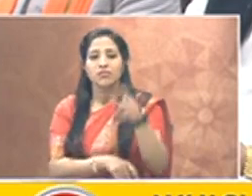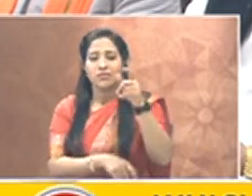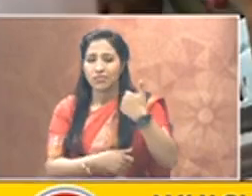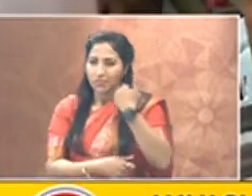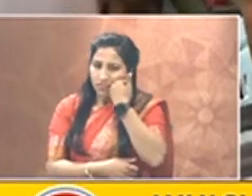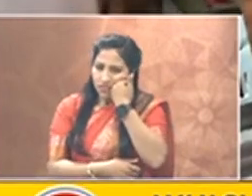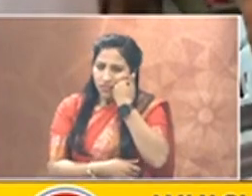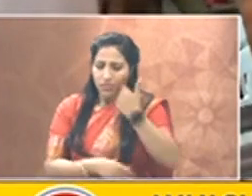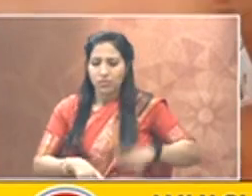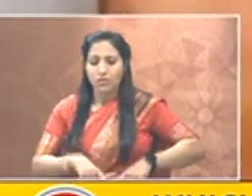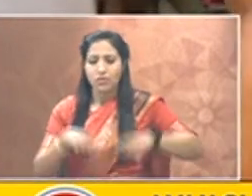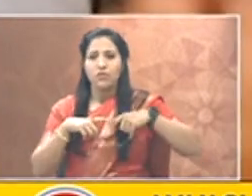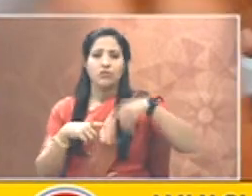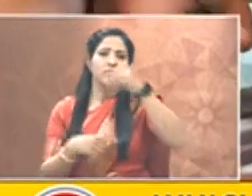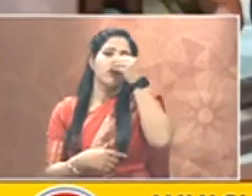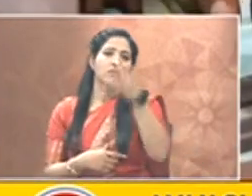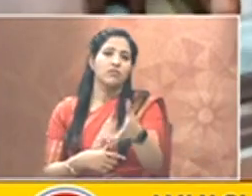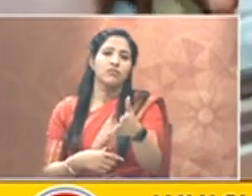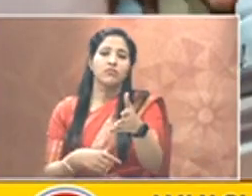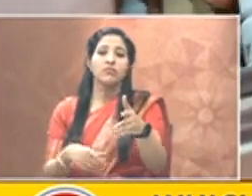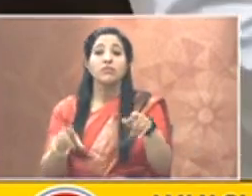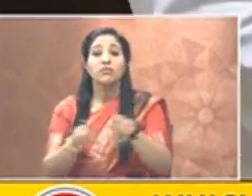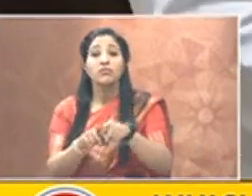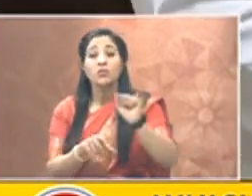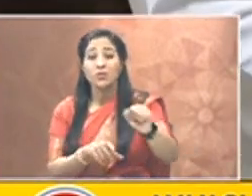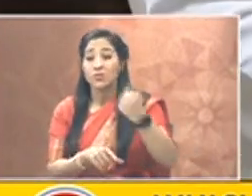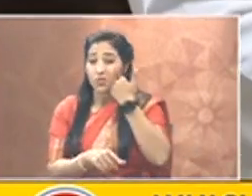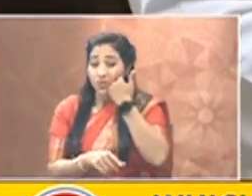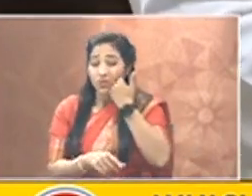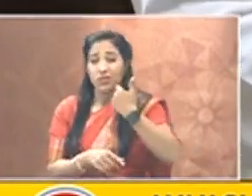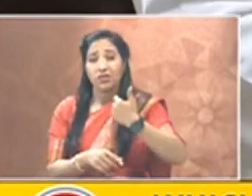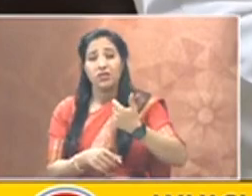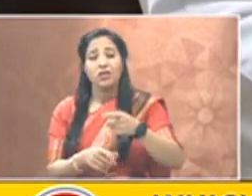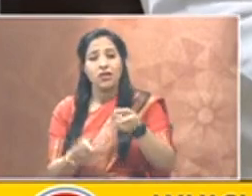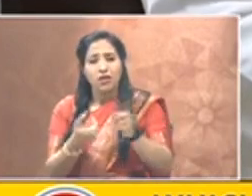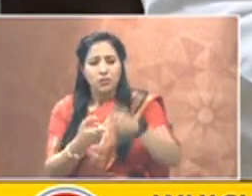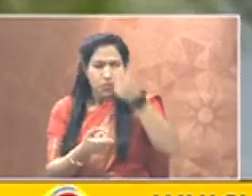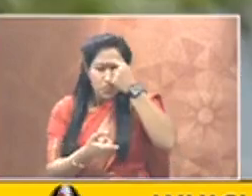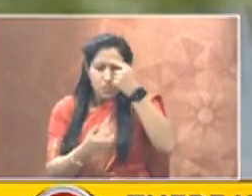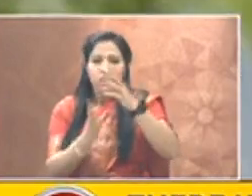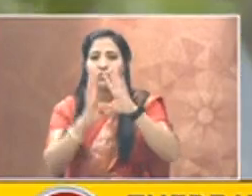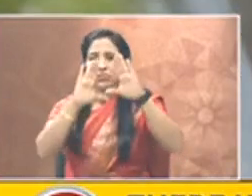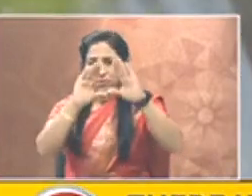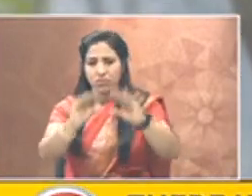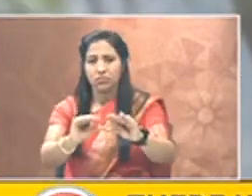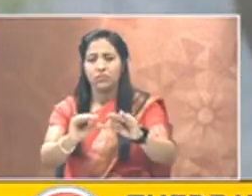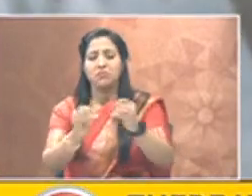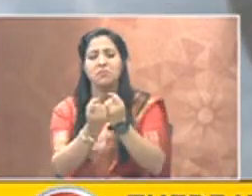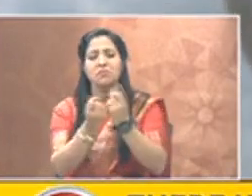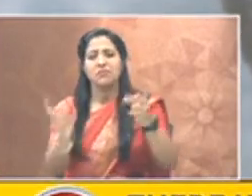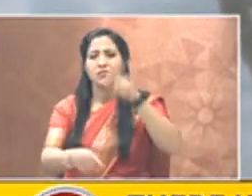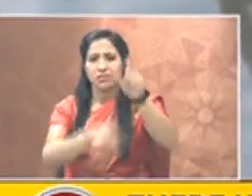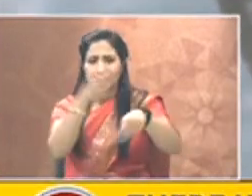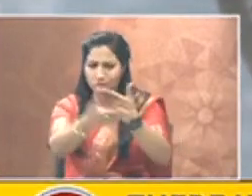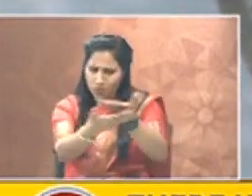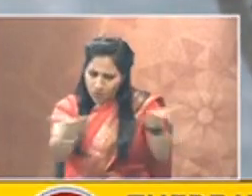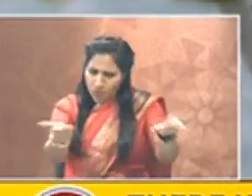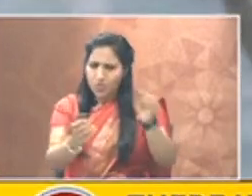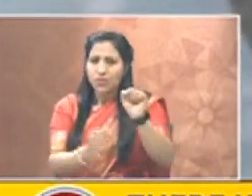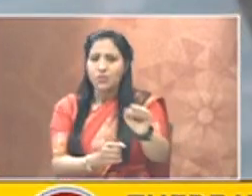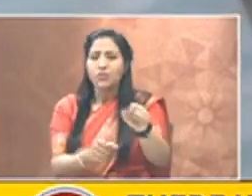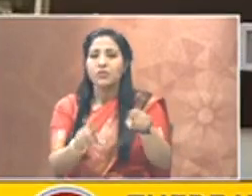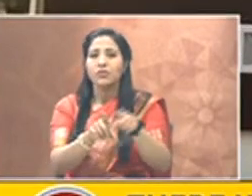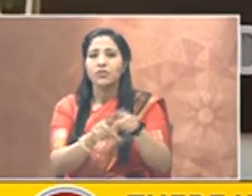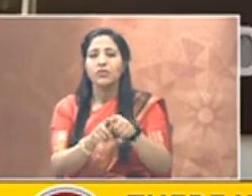का जीवन आसान बनेगा, उनकी परेशानी कुछ कम होगी। आप में से कई लोग होंगे